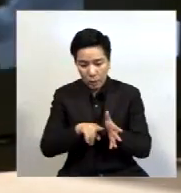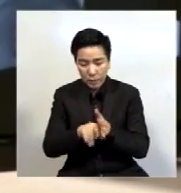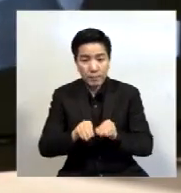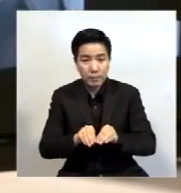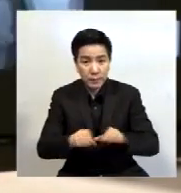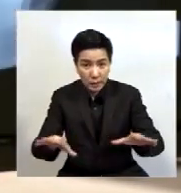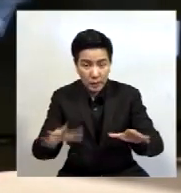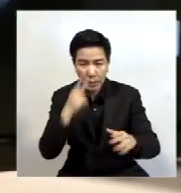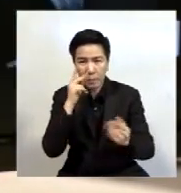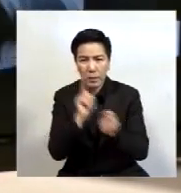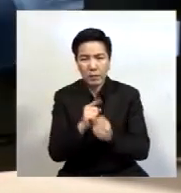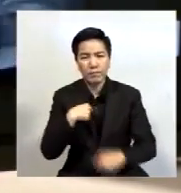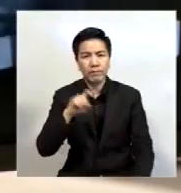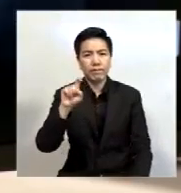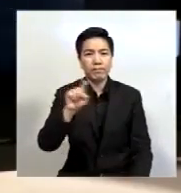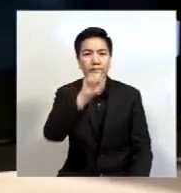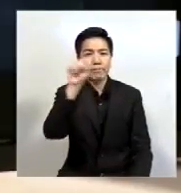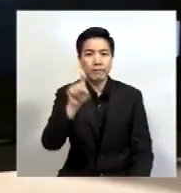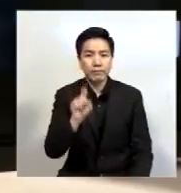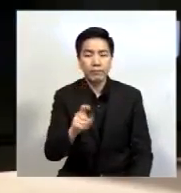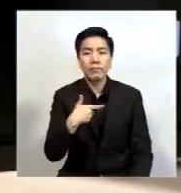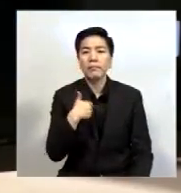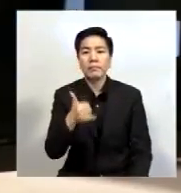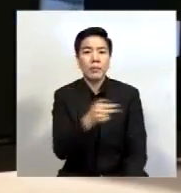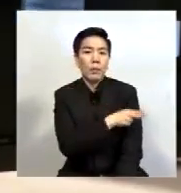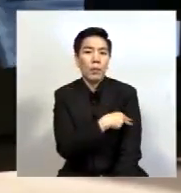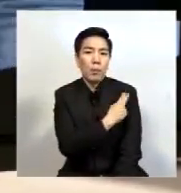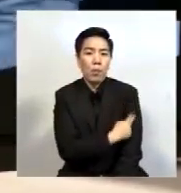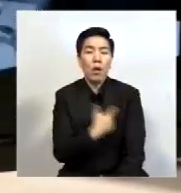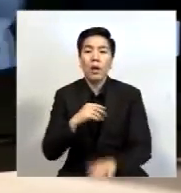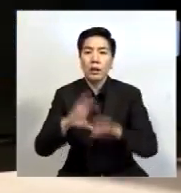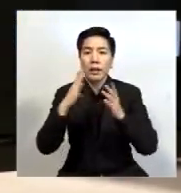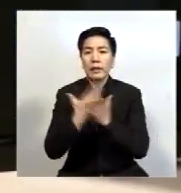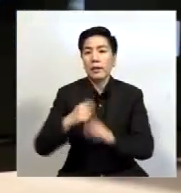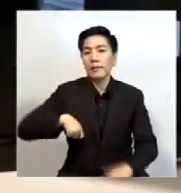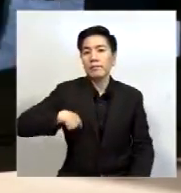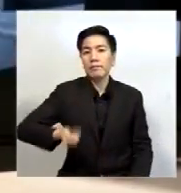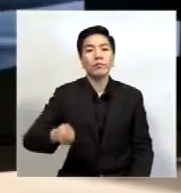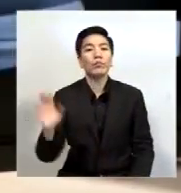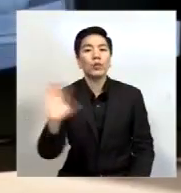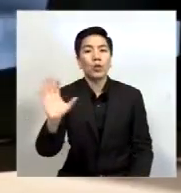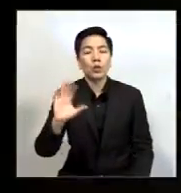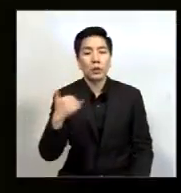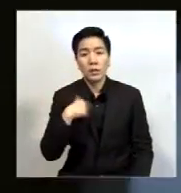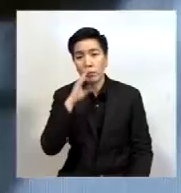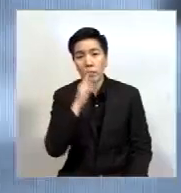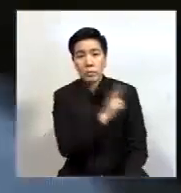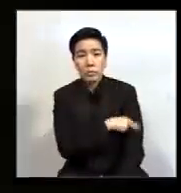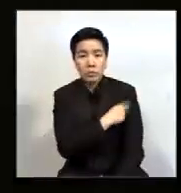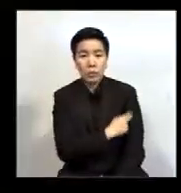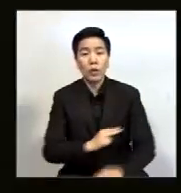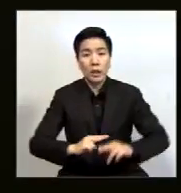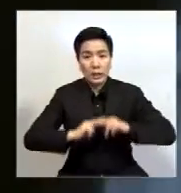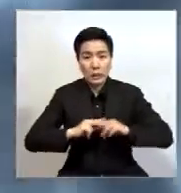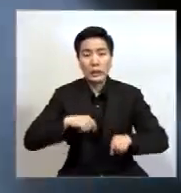ควิด-19 แล้วพบอาการต้องสงสัยให้เข้าไปตรวจที่โรงพยาบาลของรัฐจะไม่เสียค่าใช้จ่ายแต่ว่าถ้าไปที่โรงพยาบาลเ